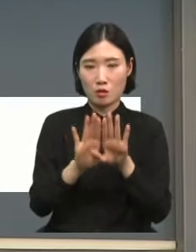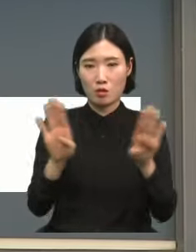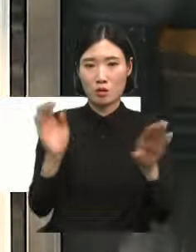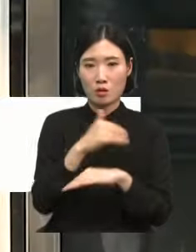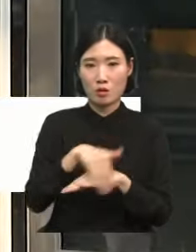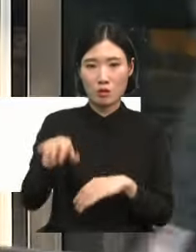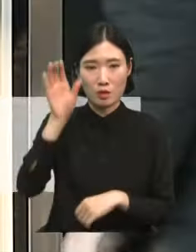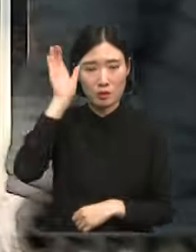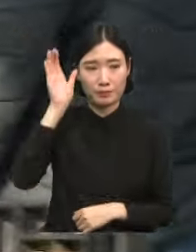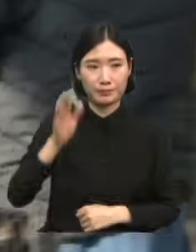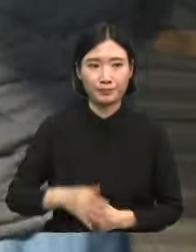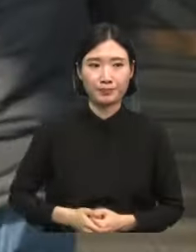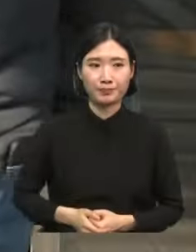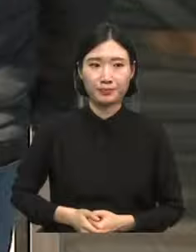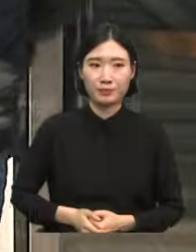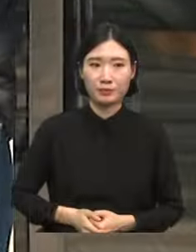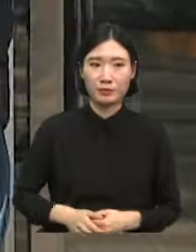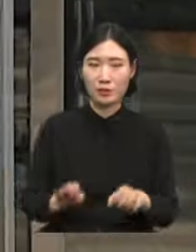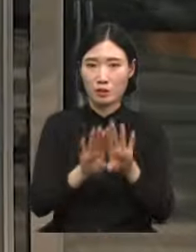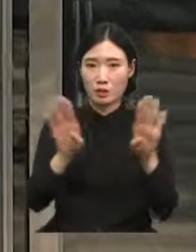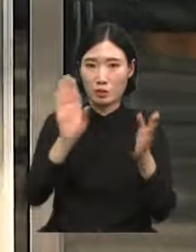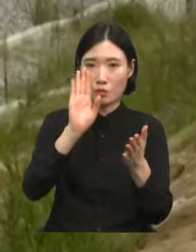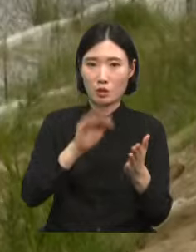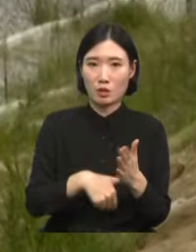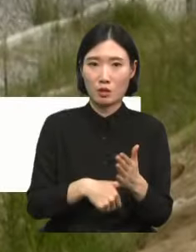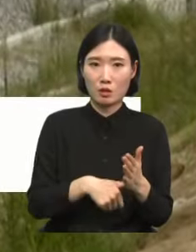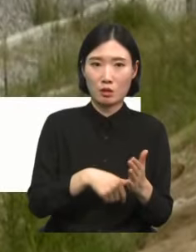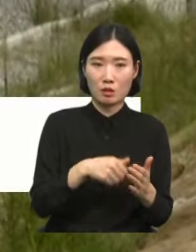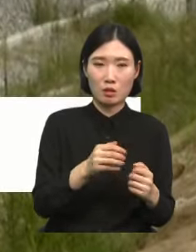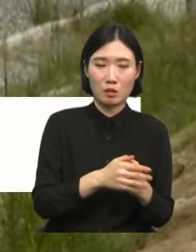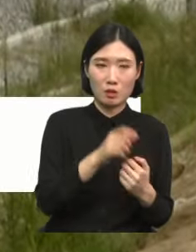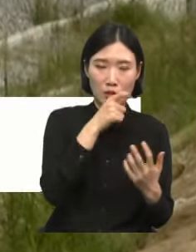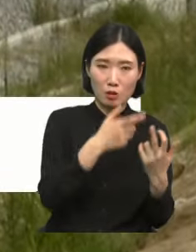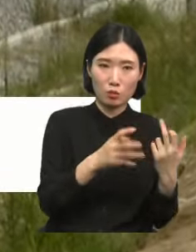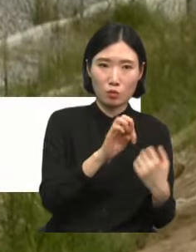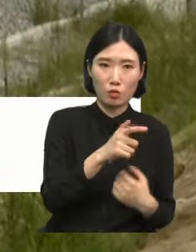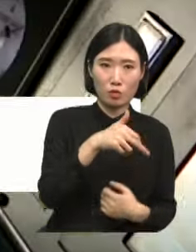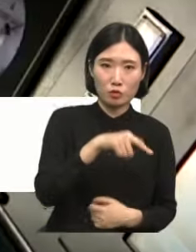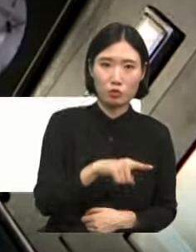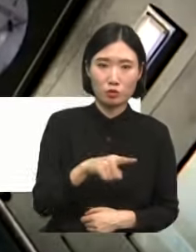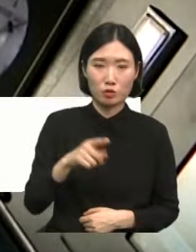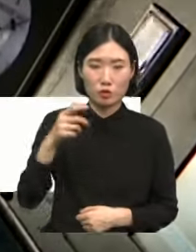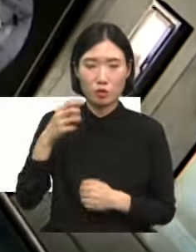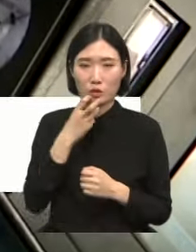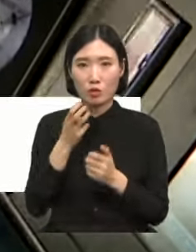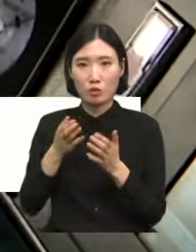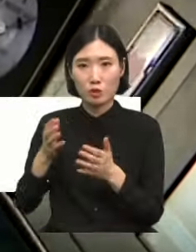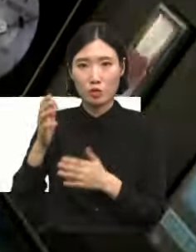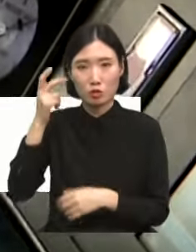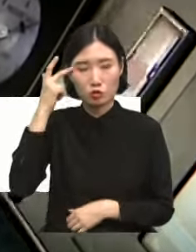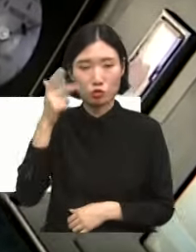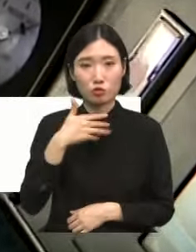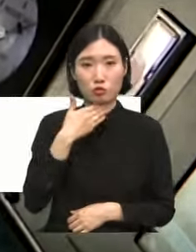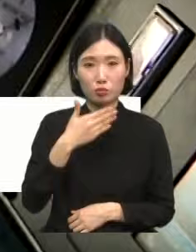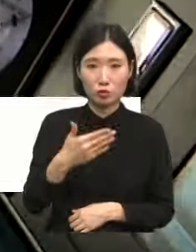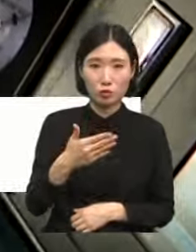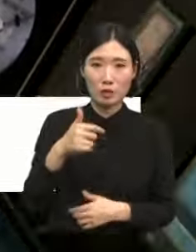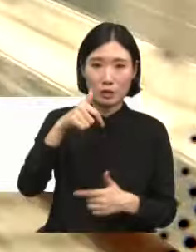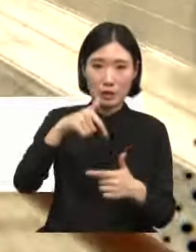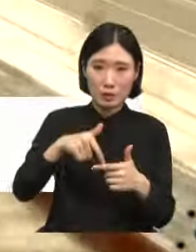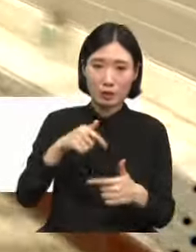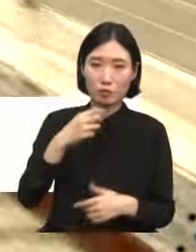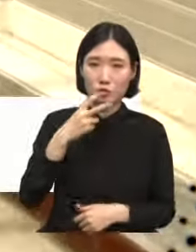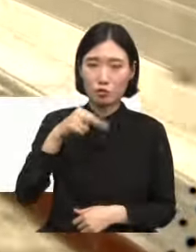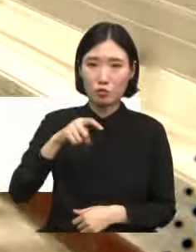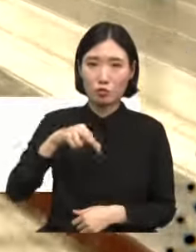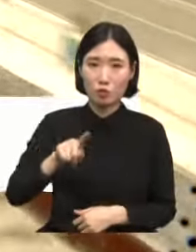것으로 기대를 모으고 있습니다. 개통될 경우 강원도 원주에서 경기 여주까지는 9분, 서울 강남